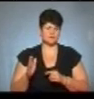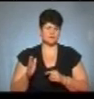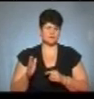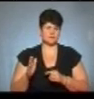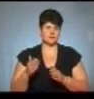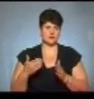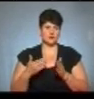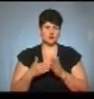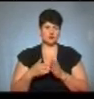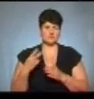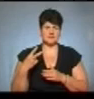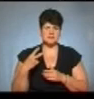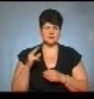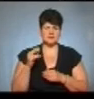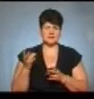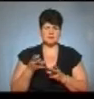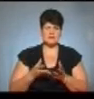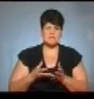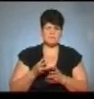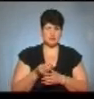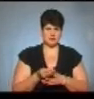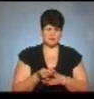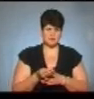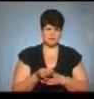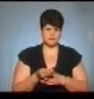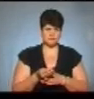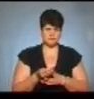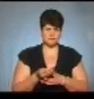До 20 числа треба заплатити.